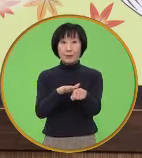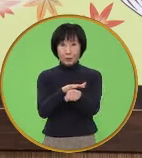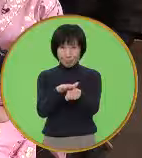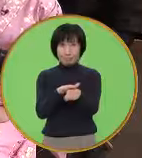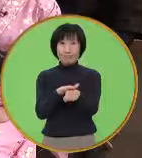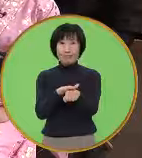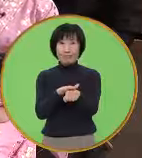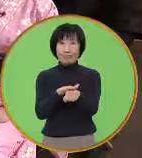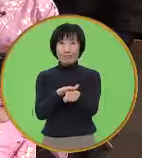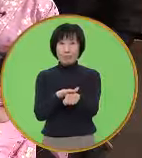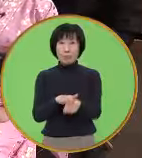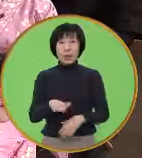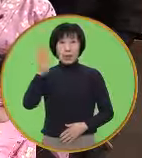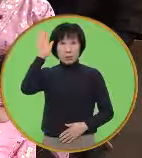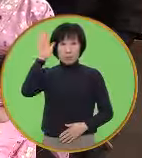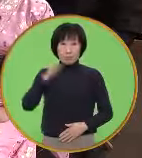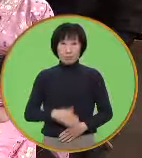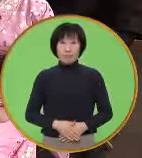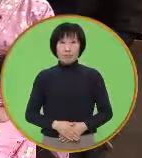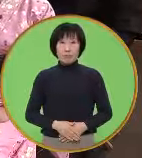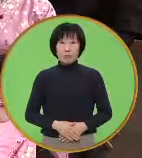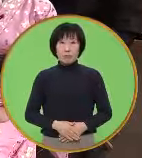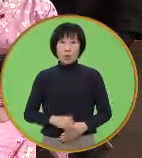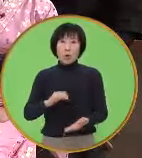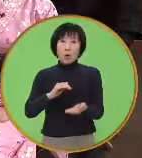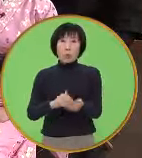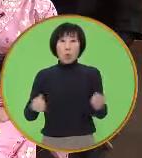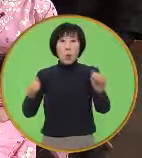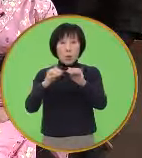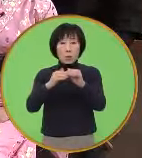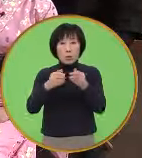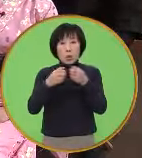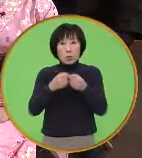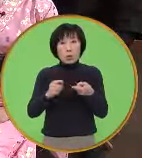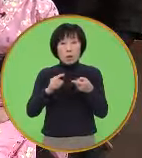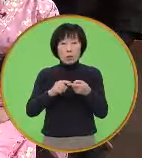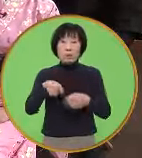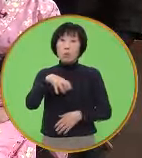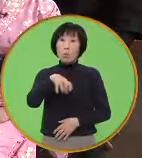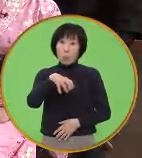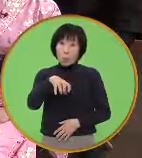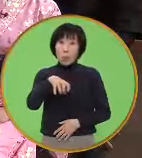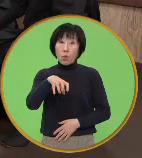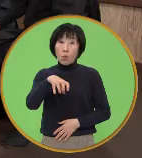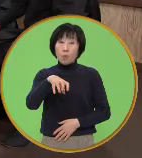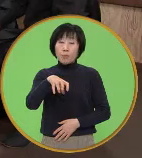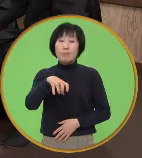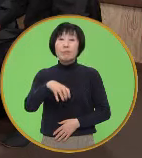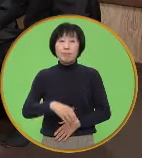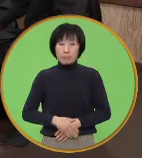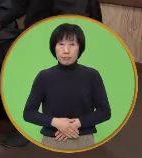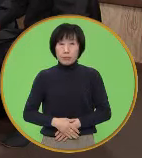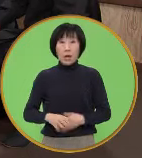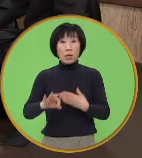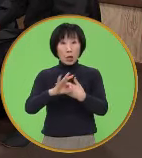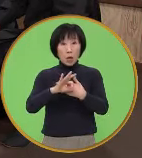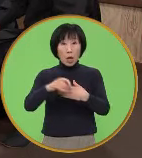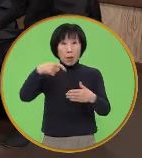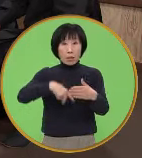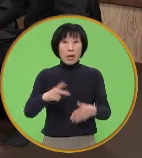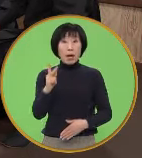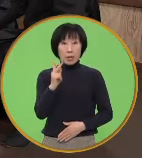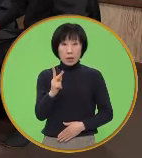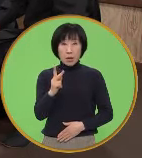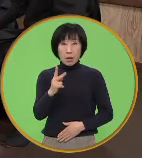。 はい、各医療機関とは具体的にはどこがあるんですか。 例えば内科の場